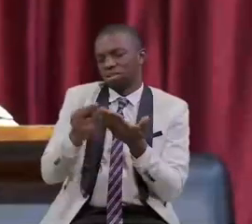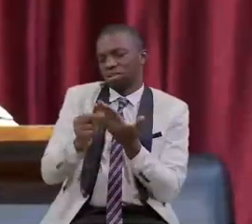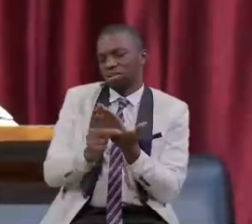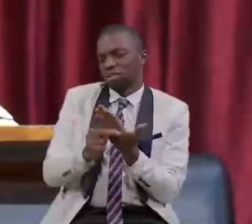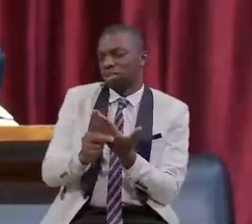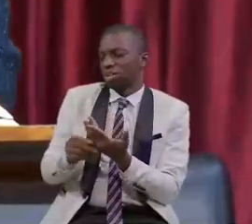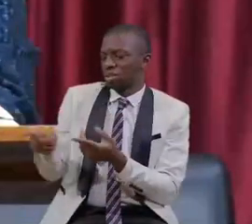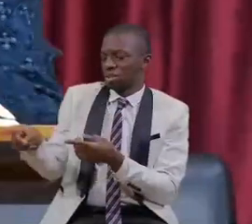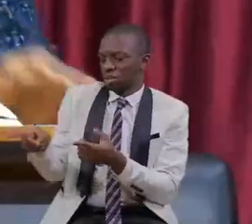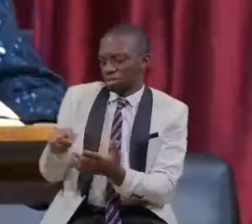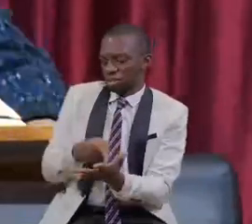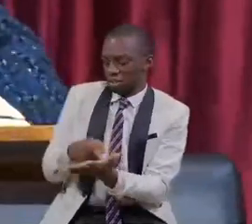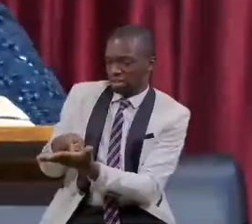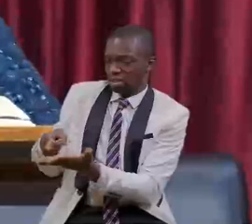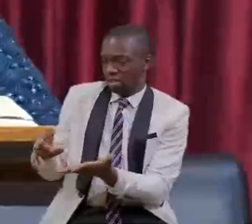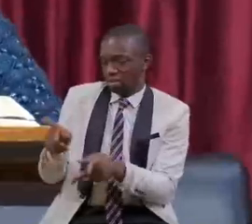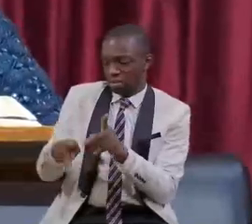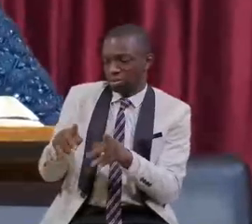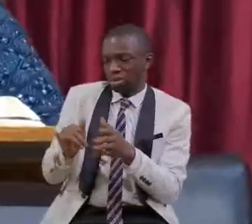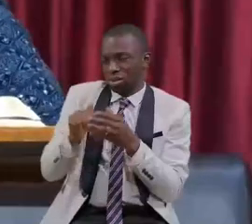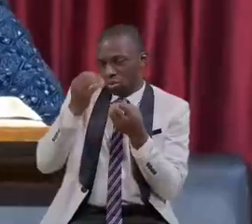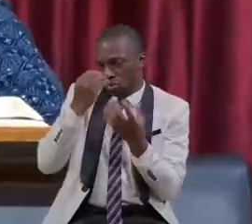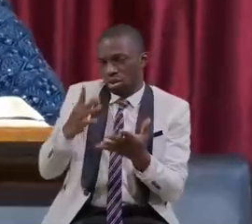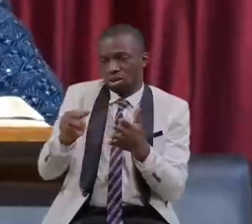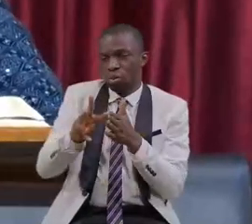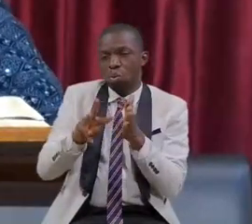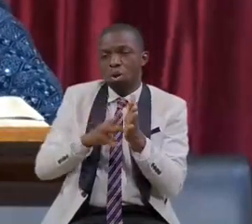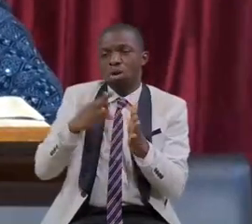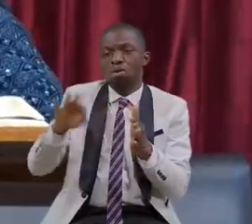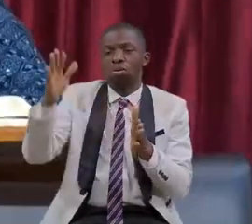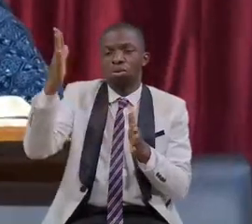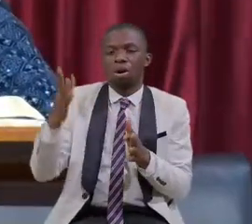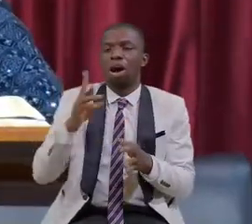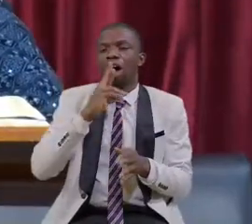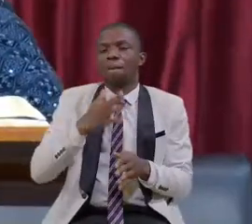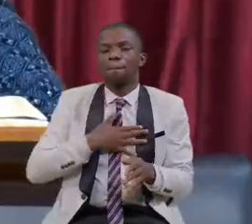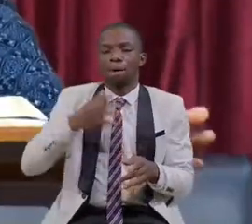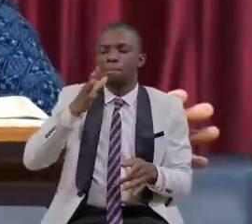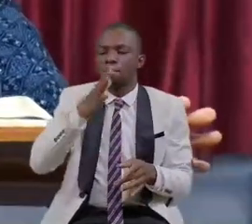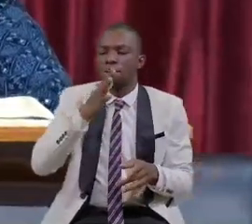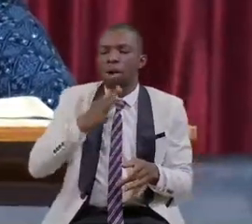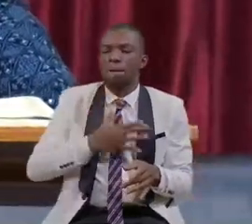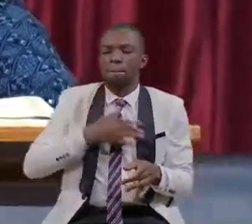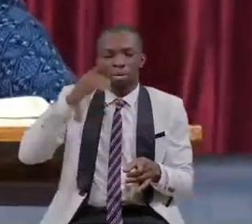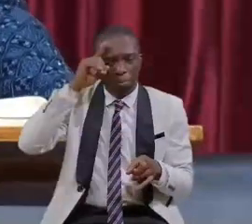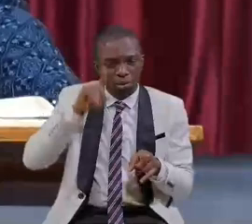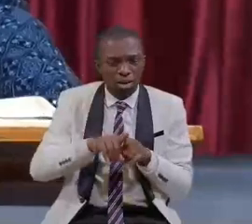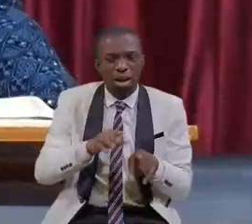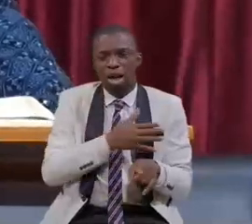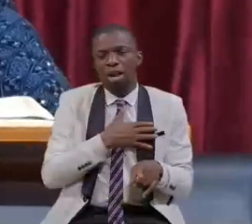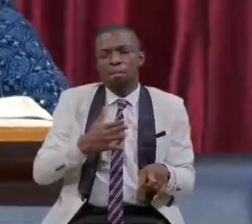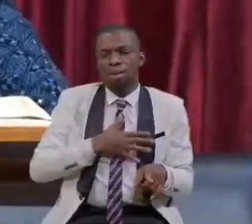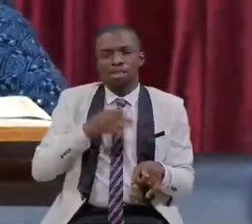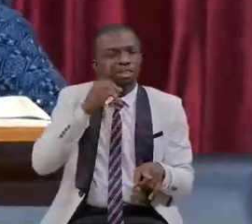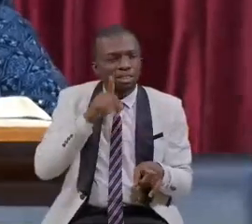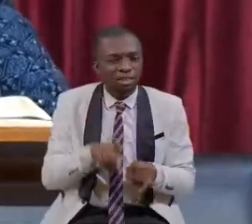Que ces gens qui font la volonté de Dieu sont ma mère, mes frères, mes sœurs, notre Père